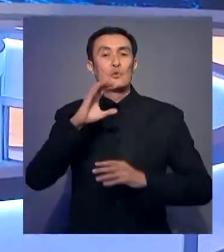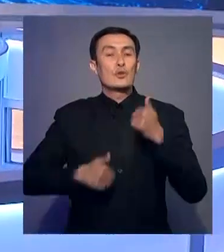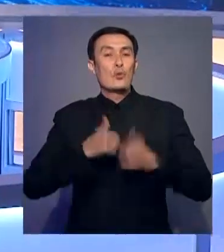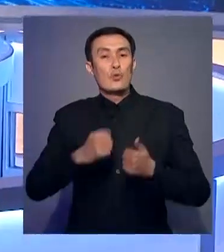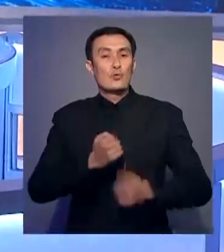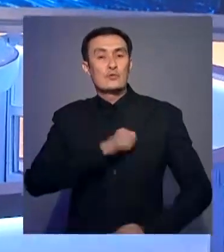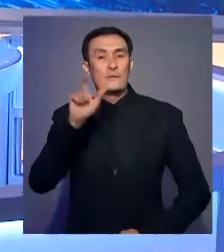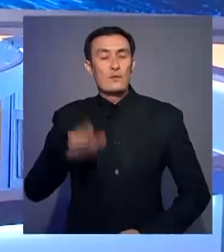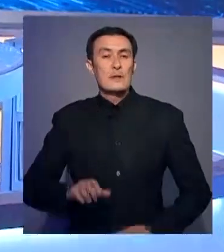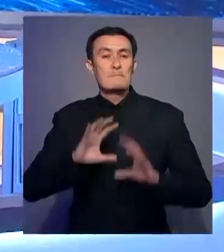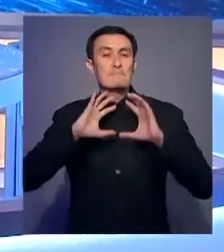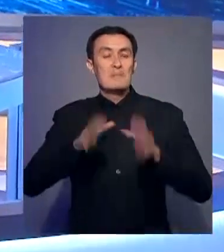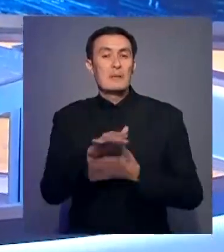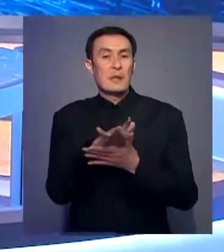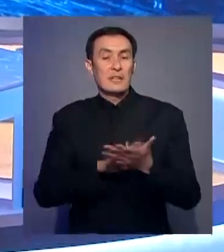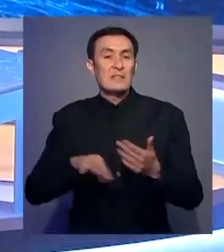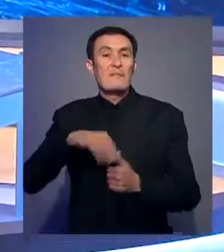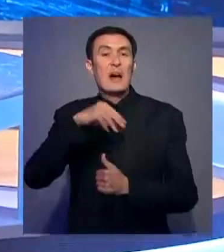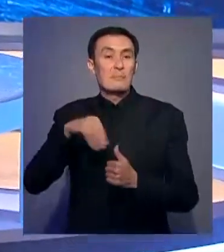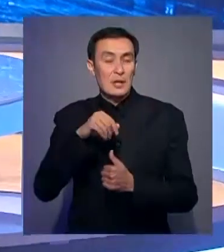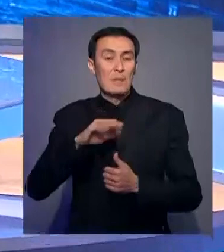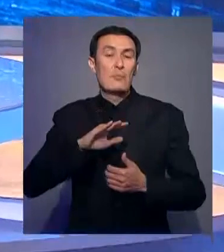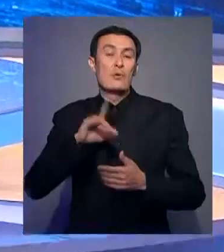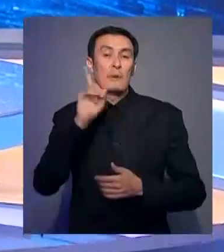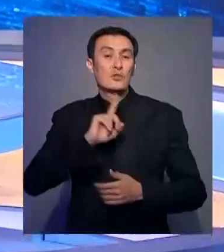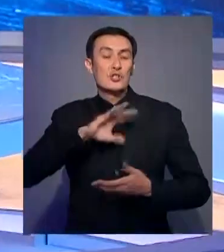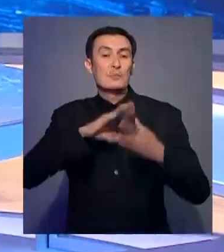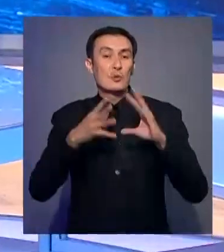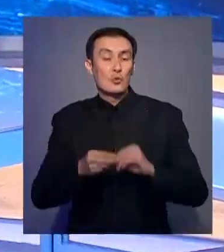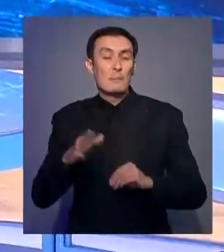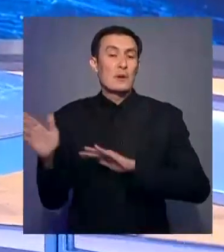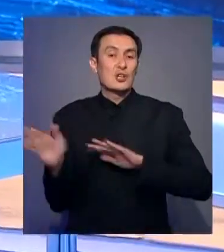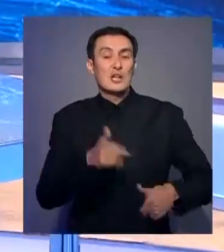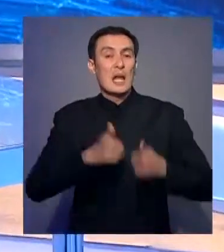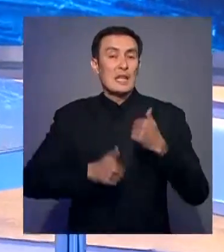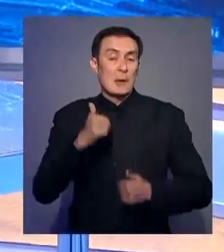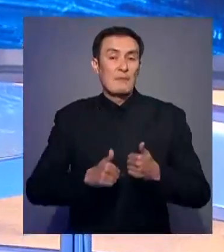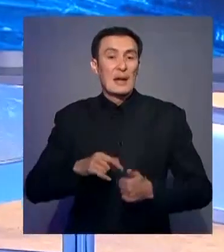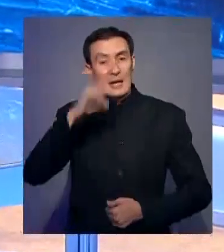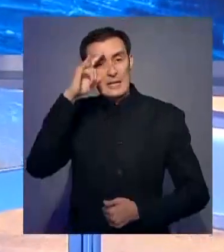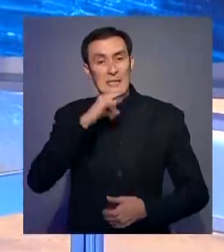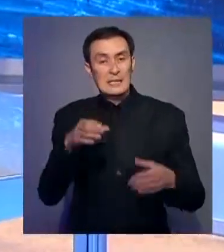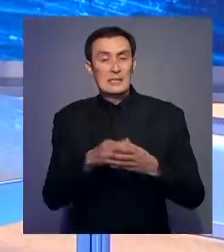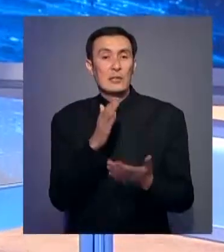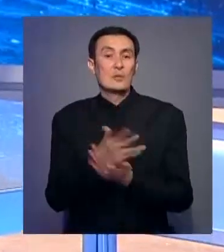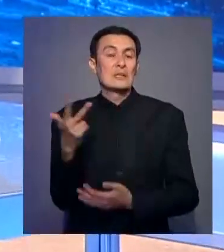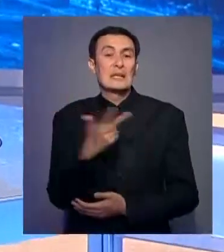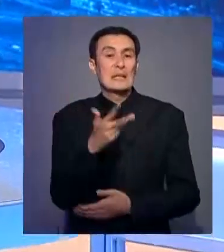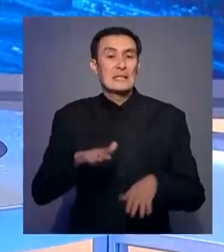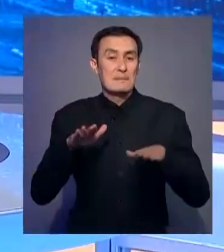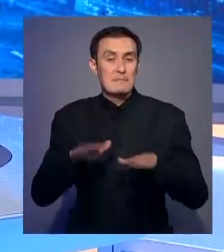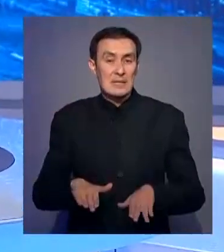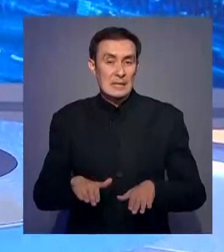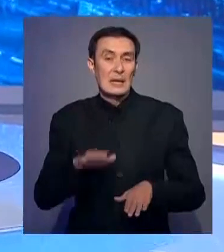Международный конкурс «Воин мира» продолжился в Армении. Согласно промежуточным итогам уже прошедших этапов соревнований, казахстанцы находятся на